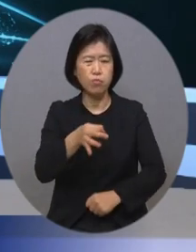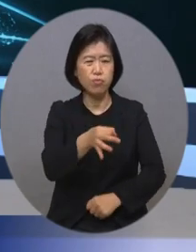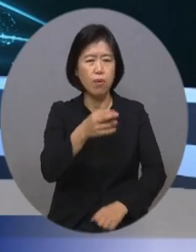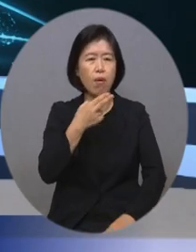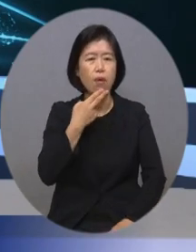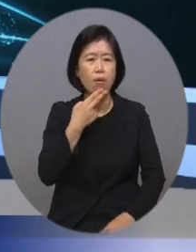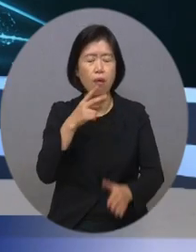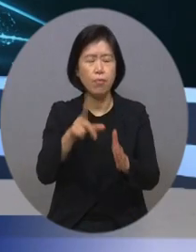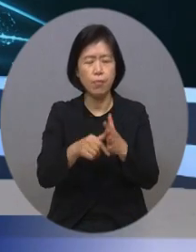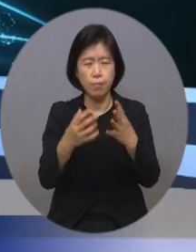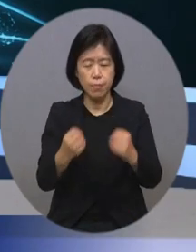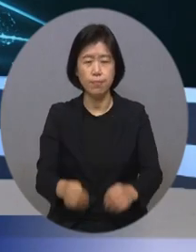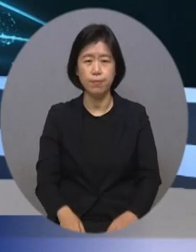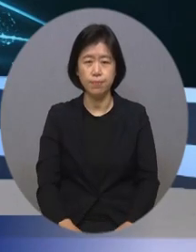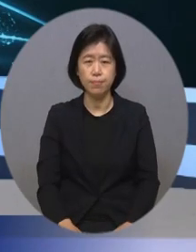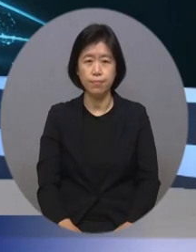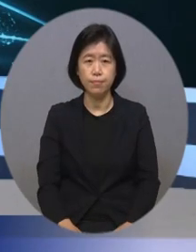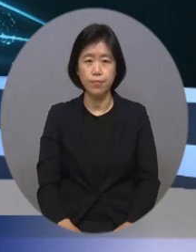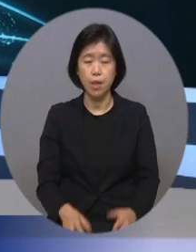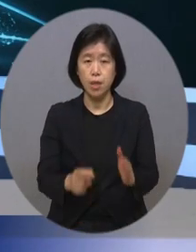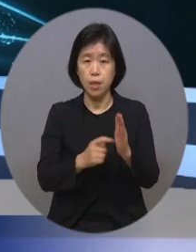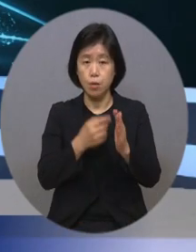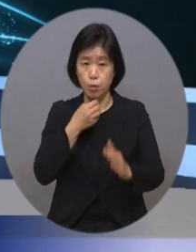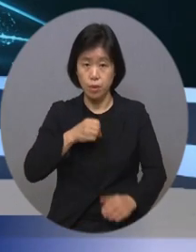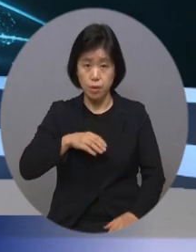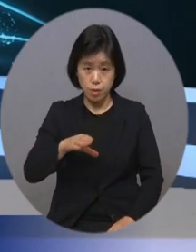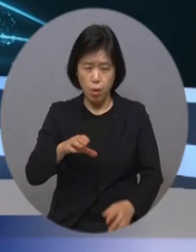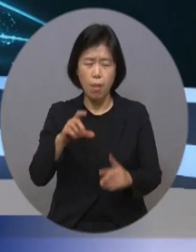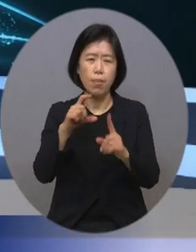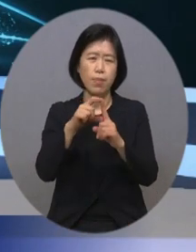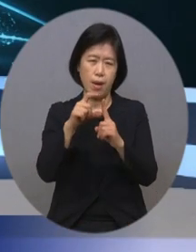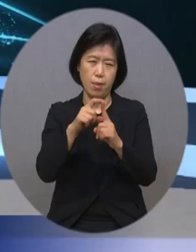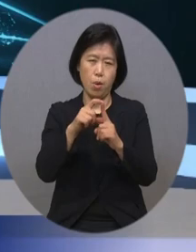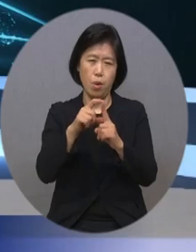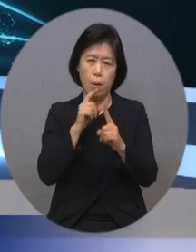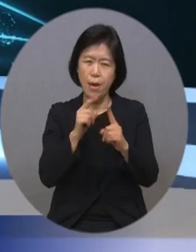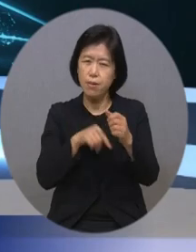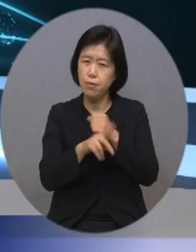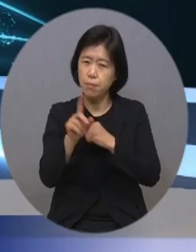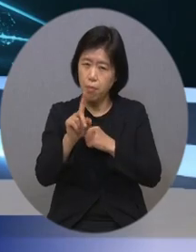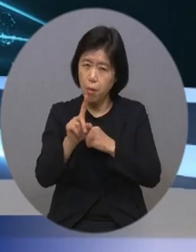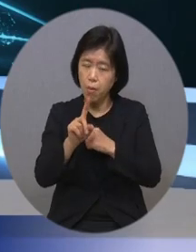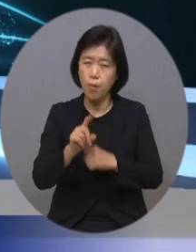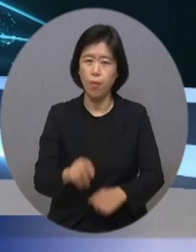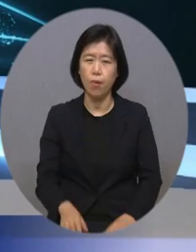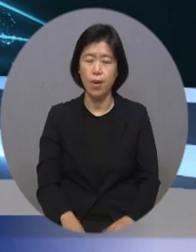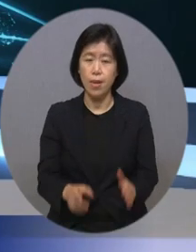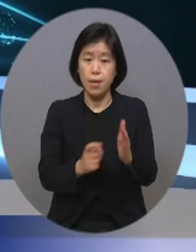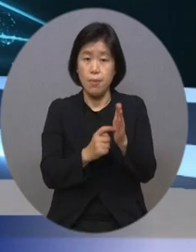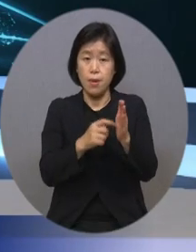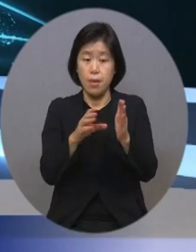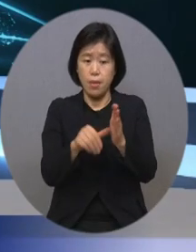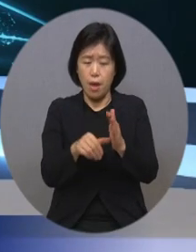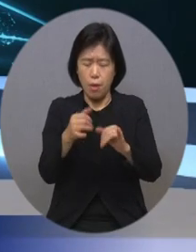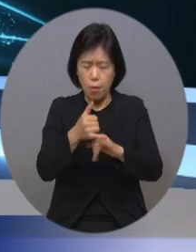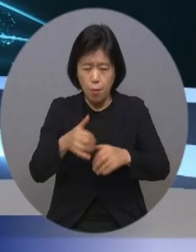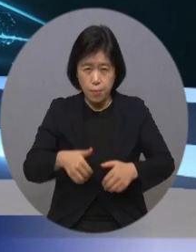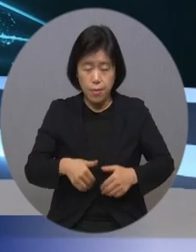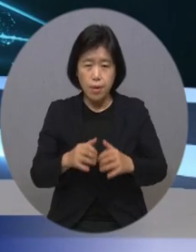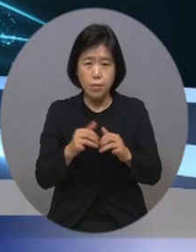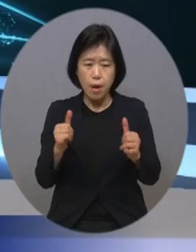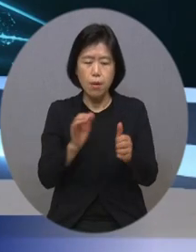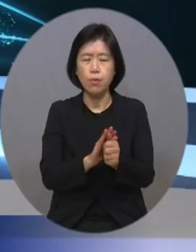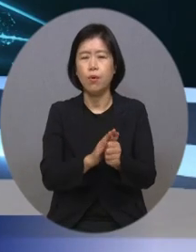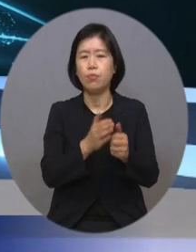결정되는 사례도 많았는데요. 긴급복지지원이라는 단어처럼 정말 긴급한 상황에서 꼭 필요한 사람이 도움을 받을